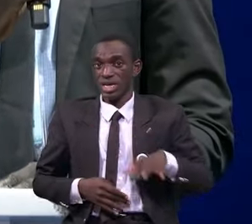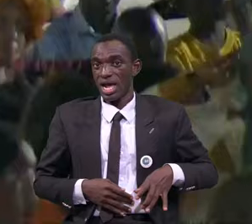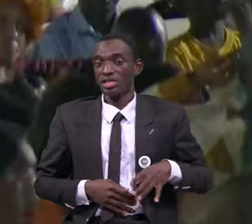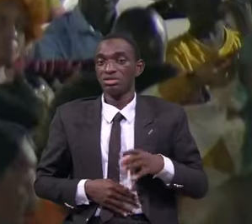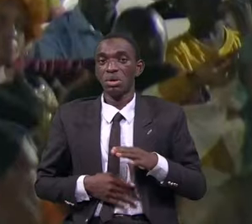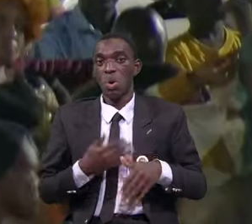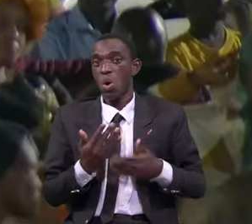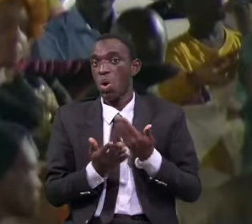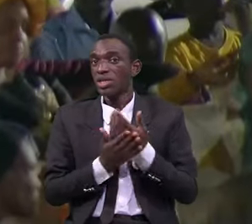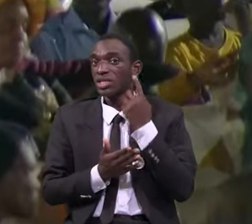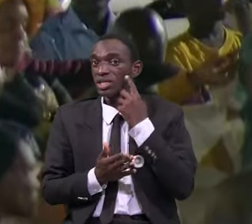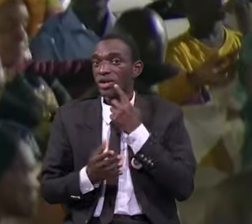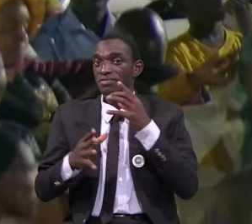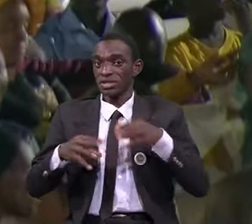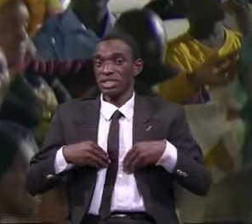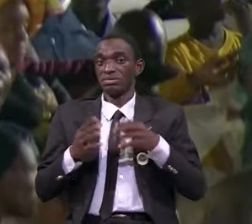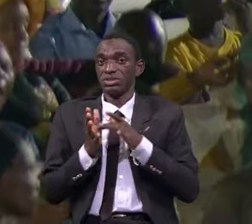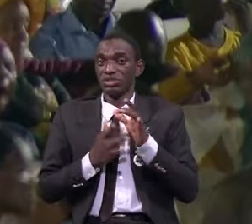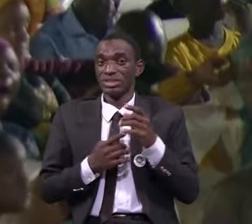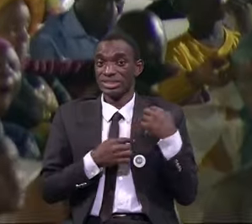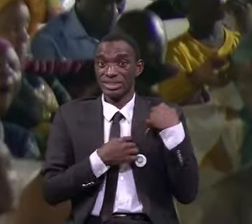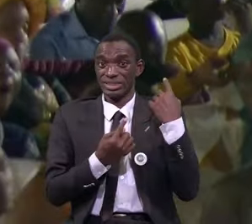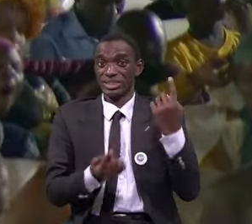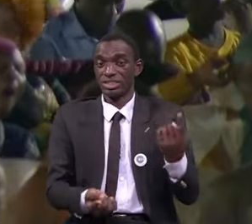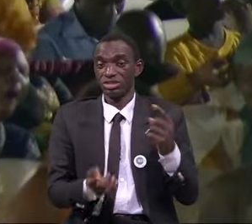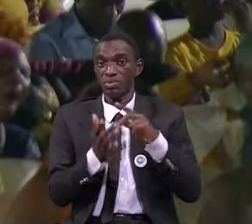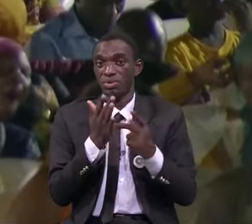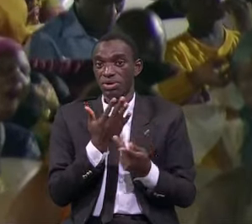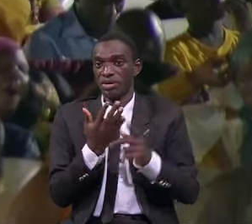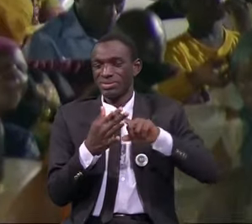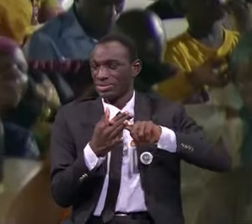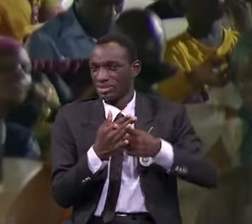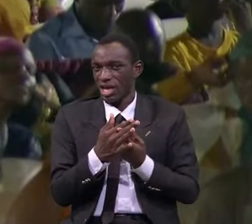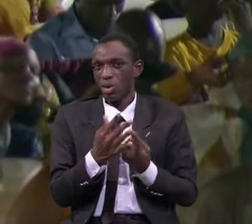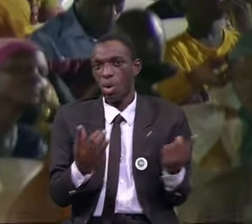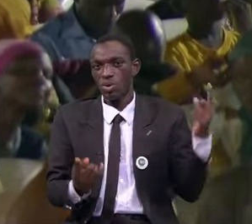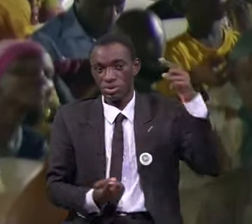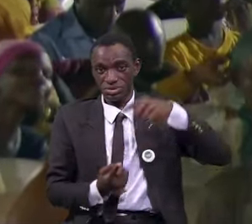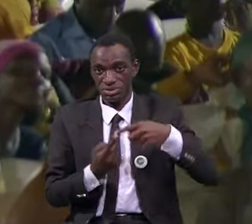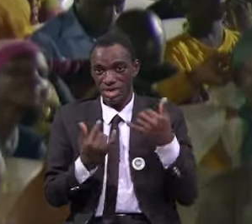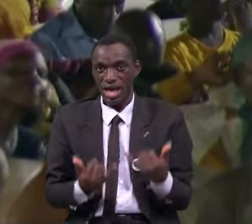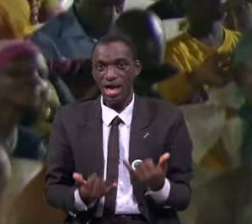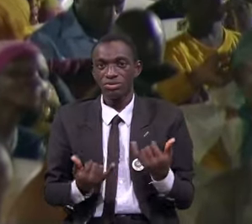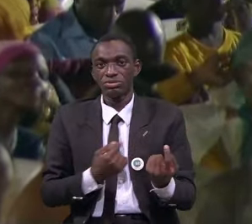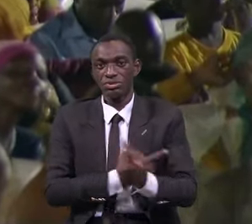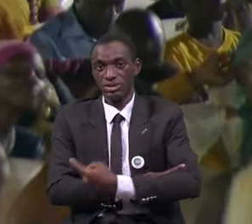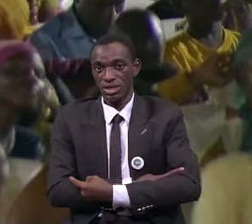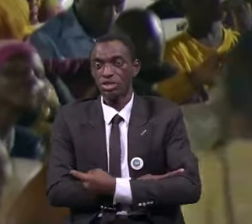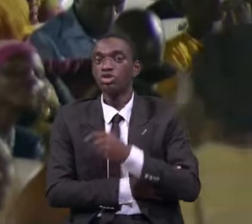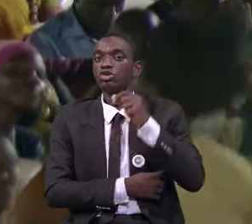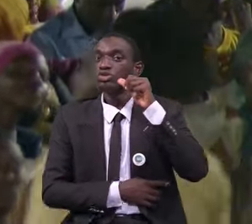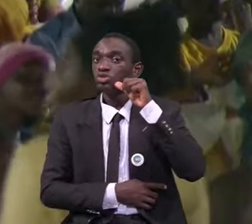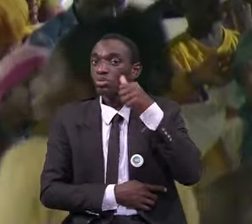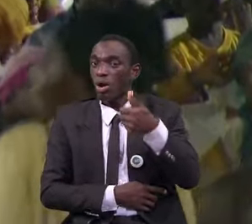the beginning of this crusade, depuis le début de cette croisade, and to this day, jusqu'à chez vous, tomorrow you have a